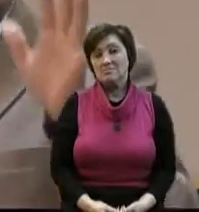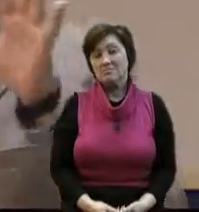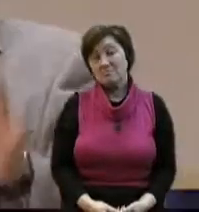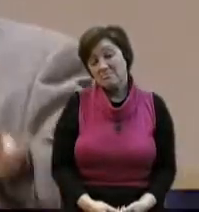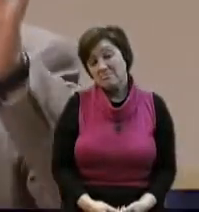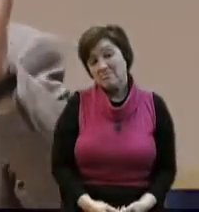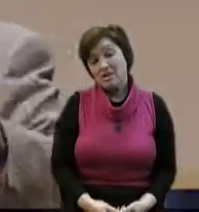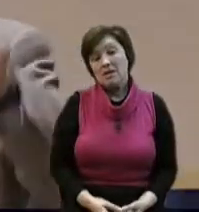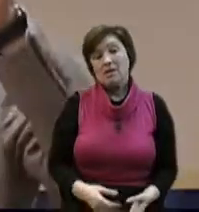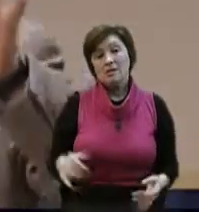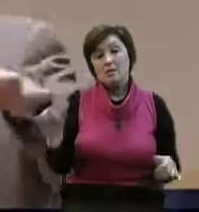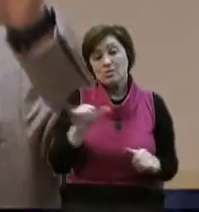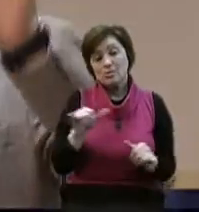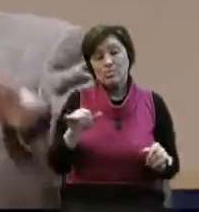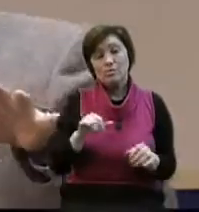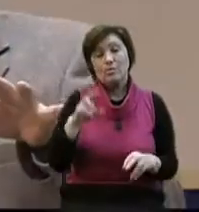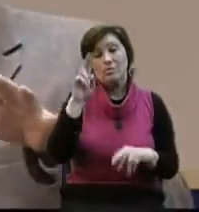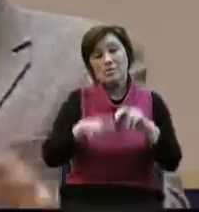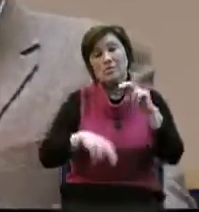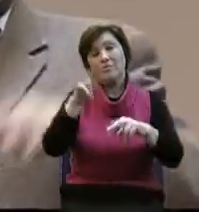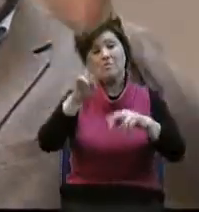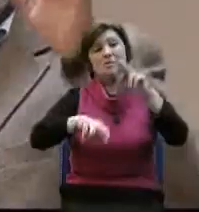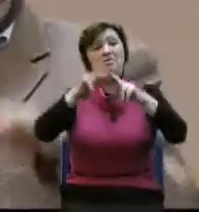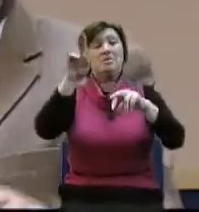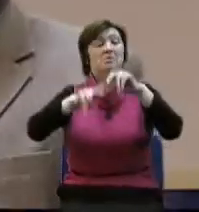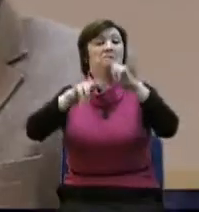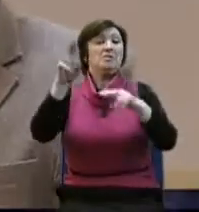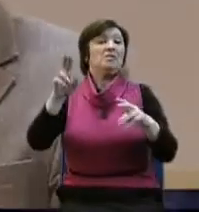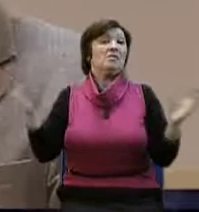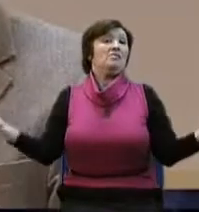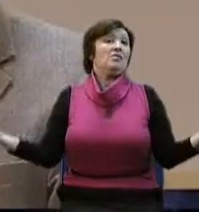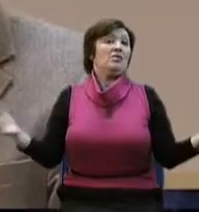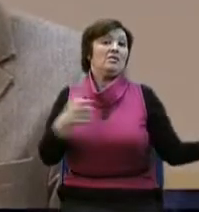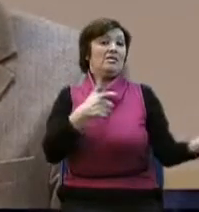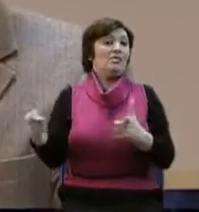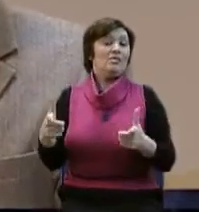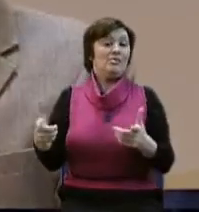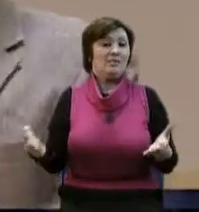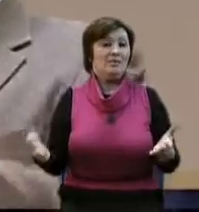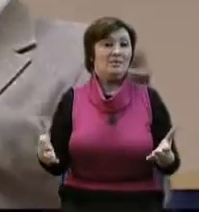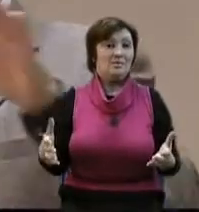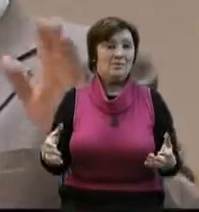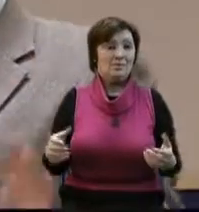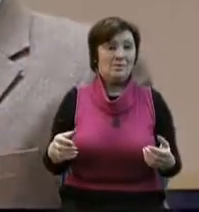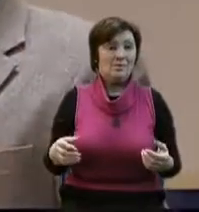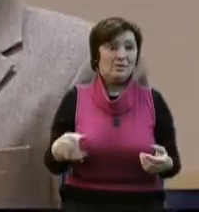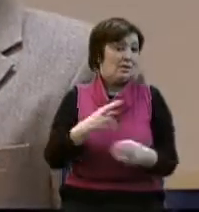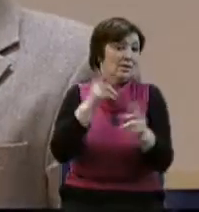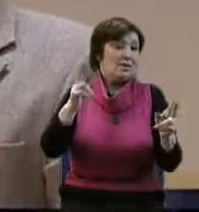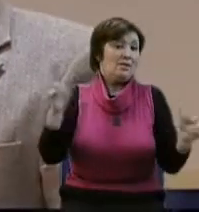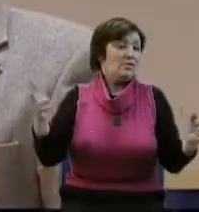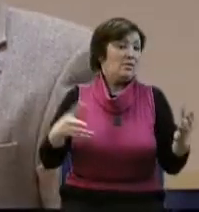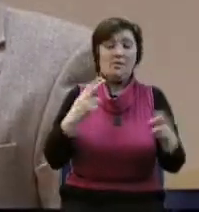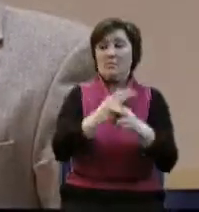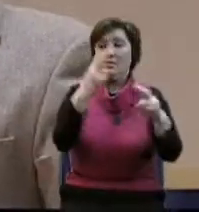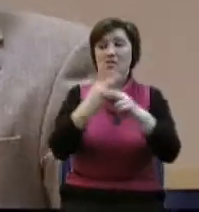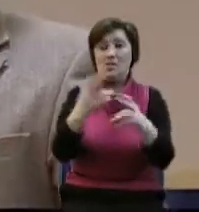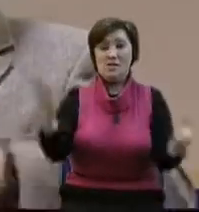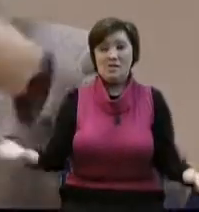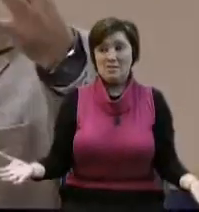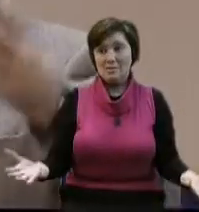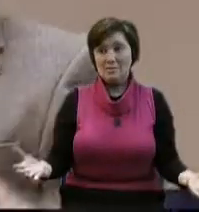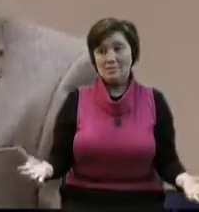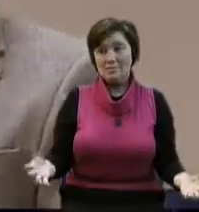субботам строили, строили, строили, строили, потом построили. Никто им не мешал в этом.